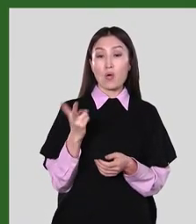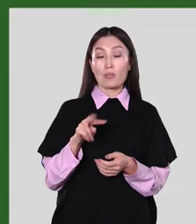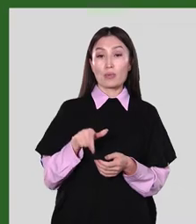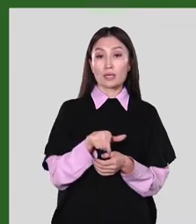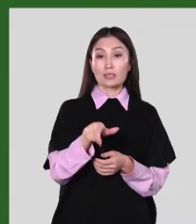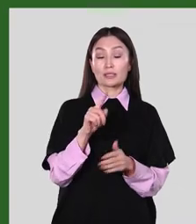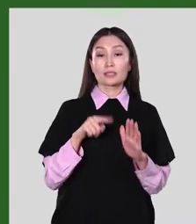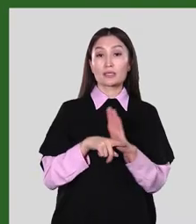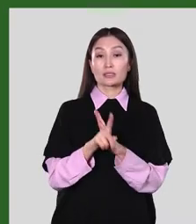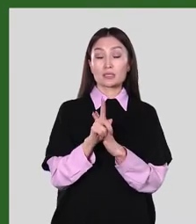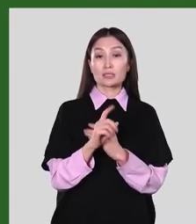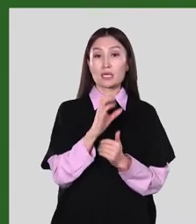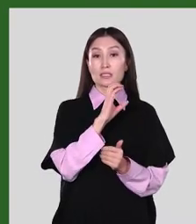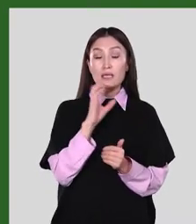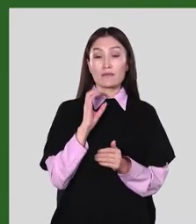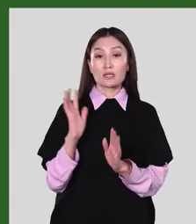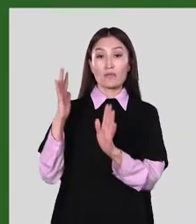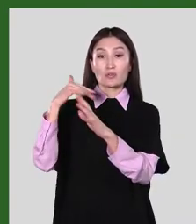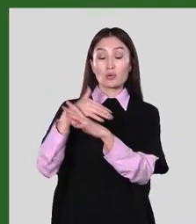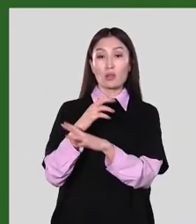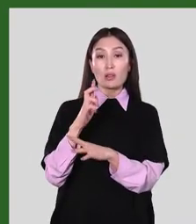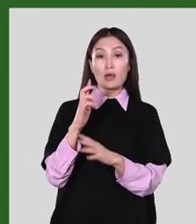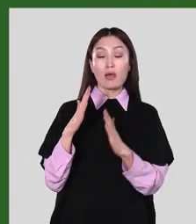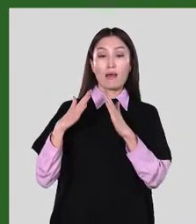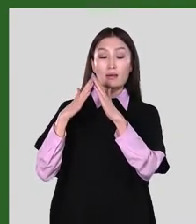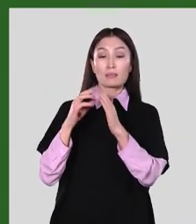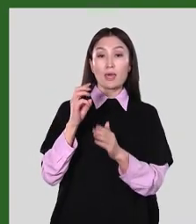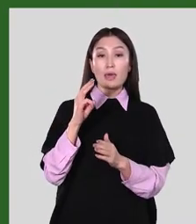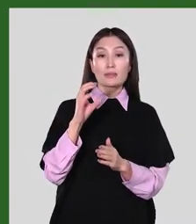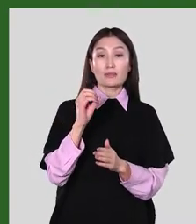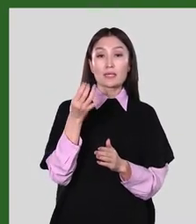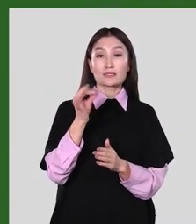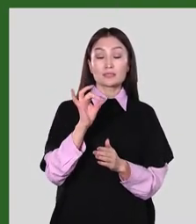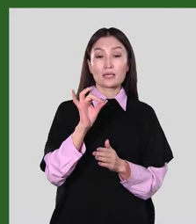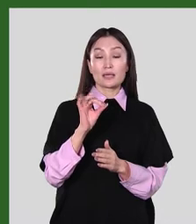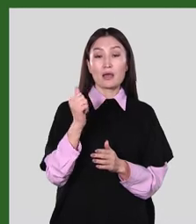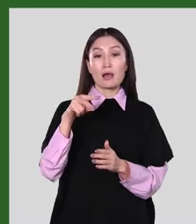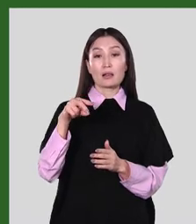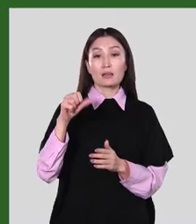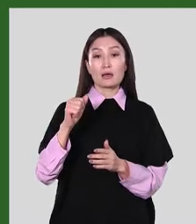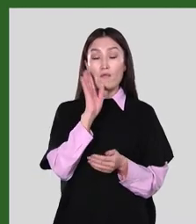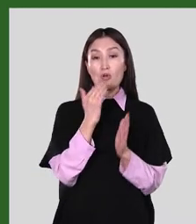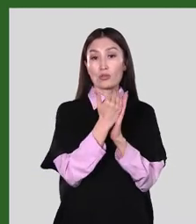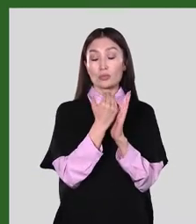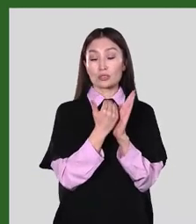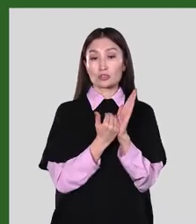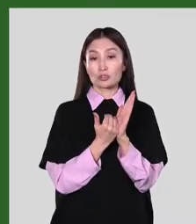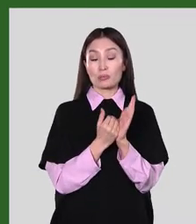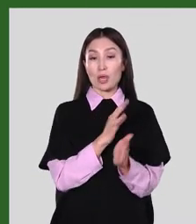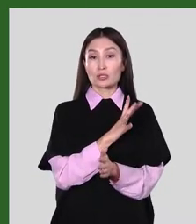начинается с северного склона хребта терскей алатау по водному режиму реки